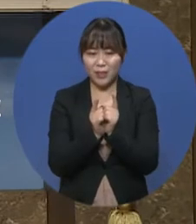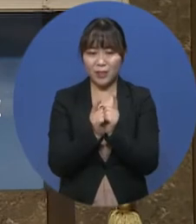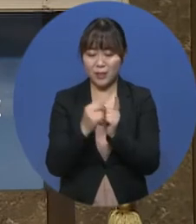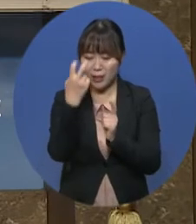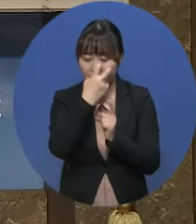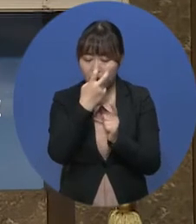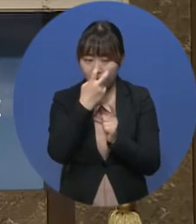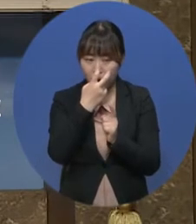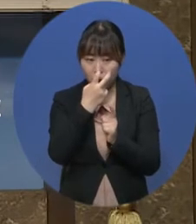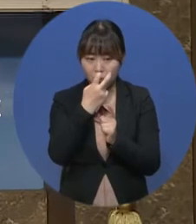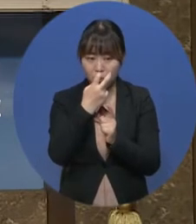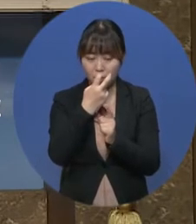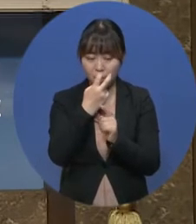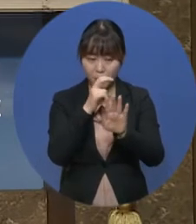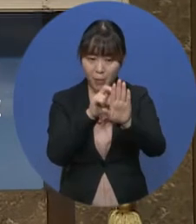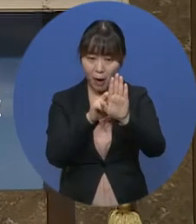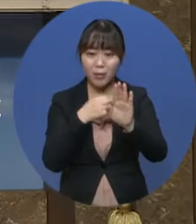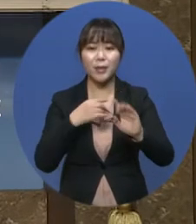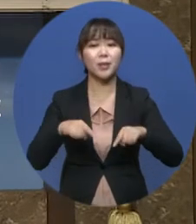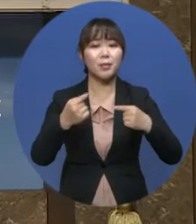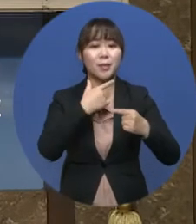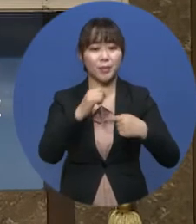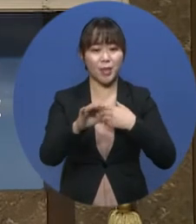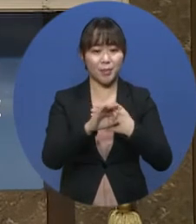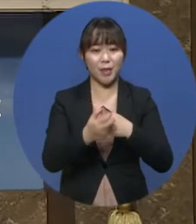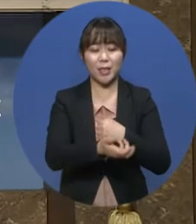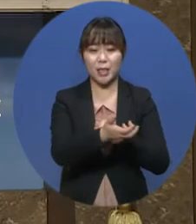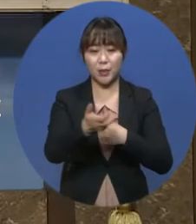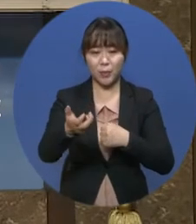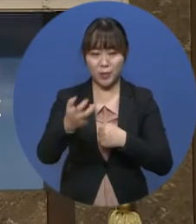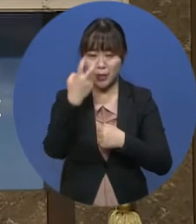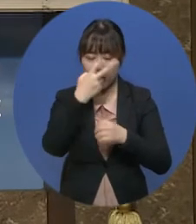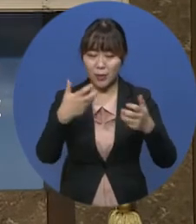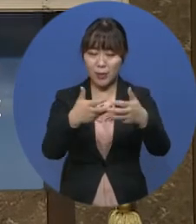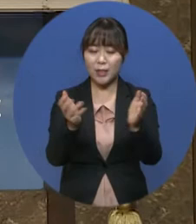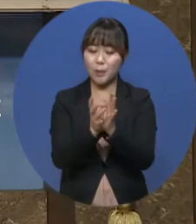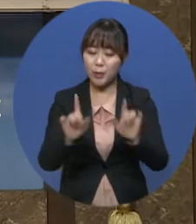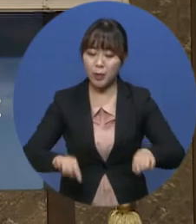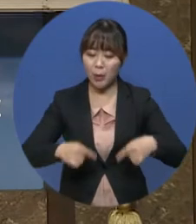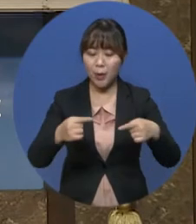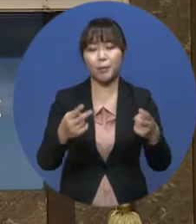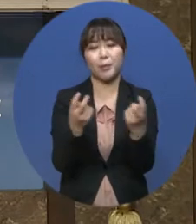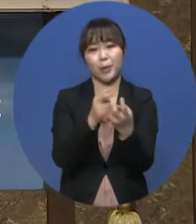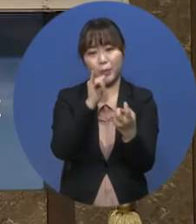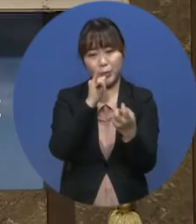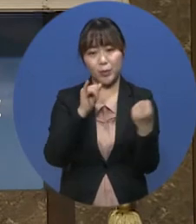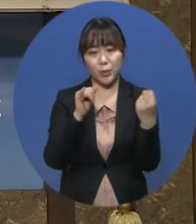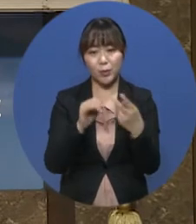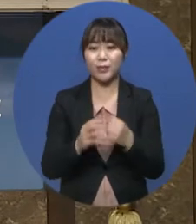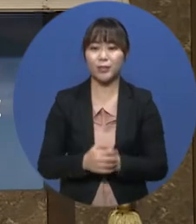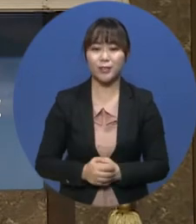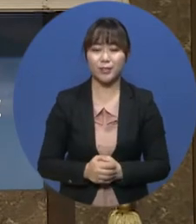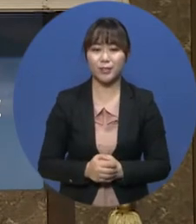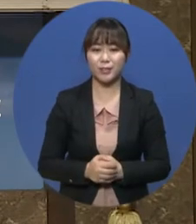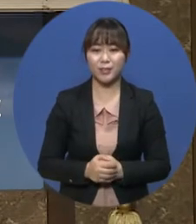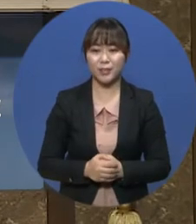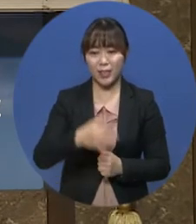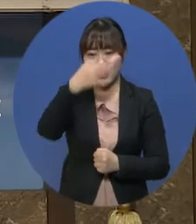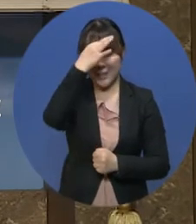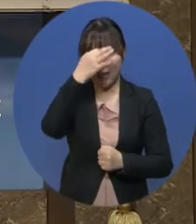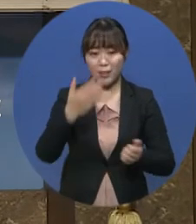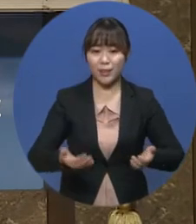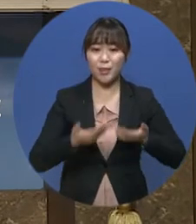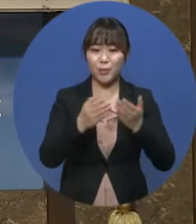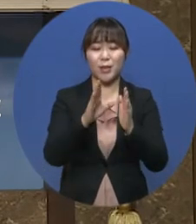참여하겠다 4 그렇게 하시면 이동 진료 침에 참여 하시는 방법도 있고 또 아니면 아까 재능기부 때